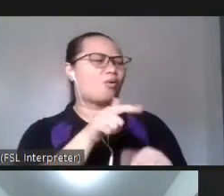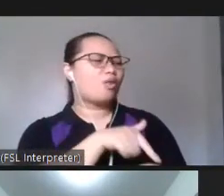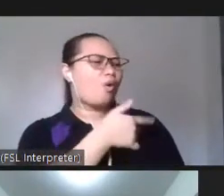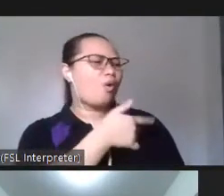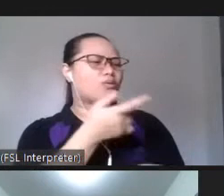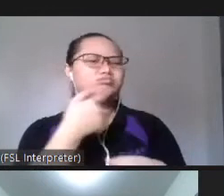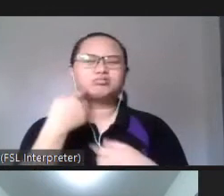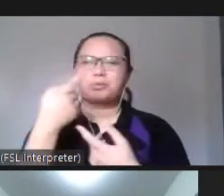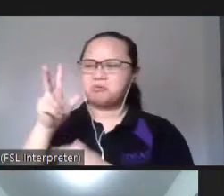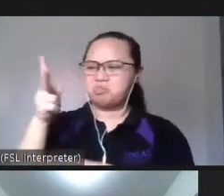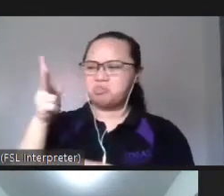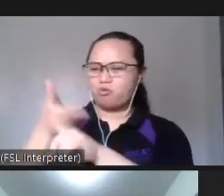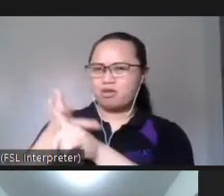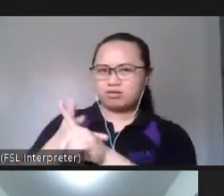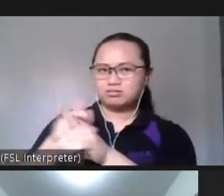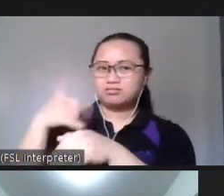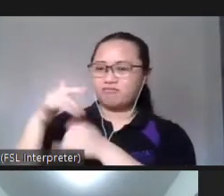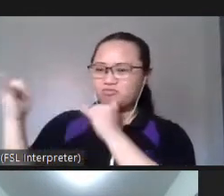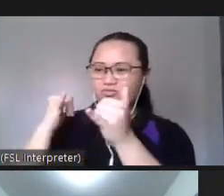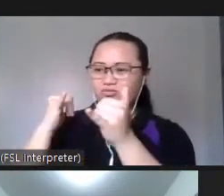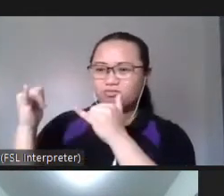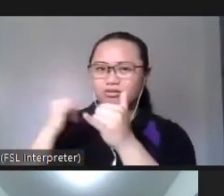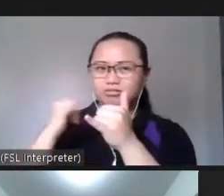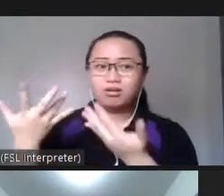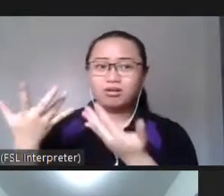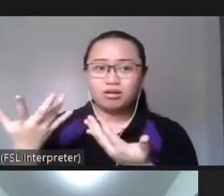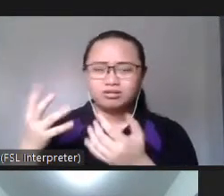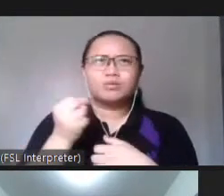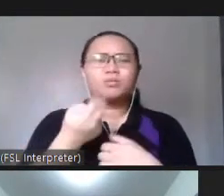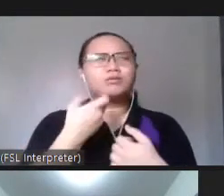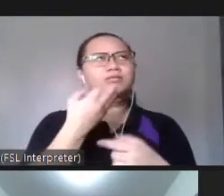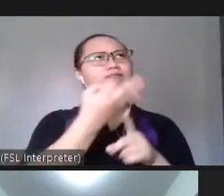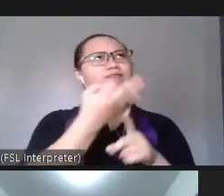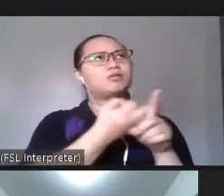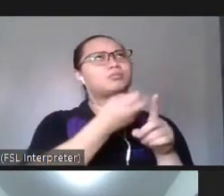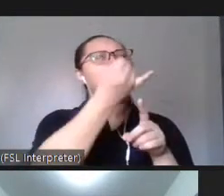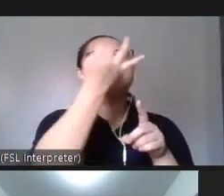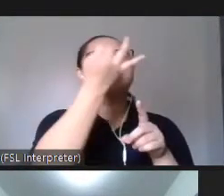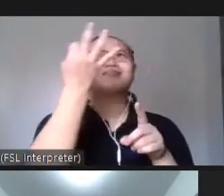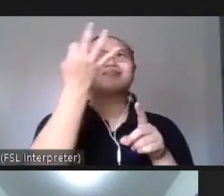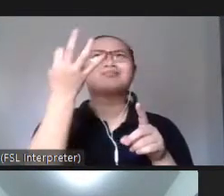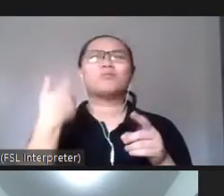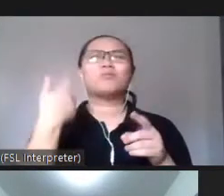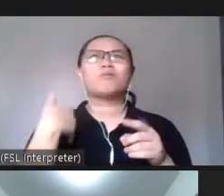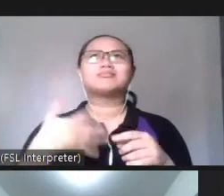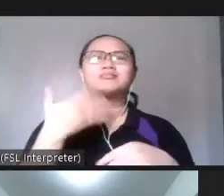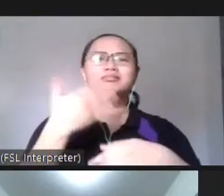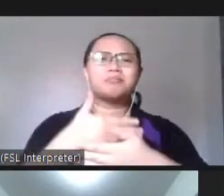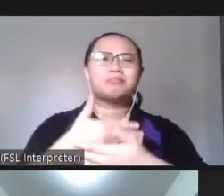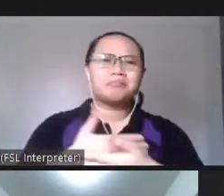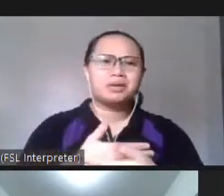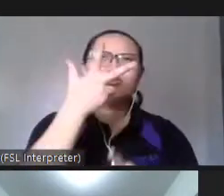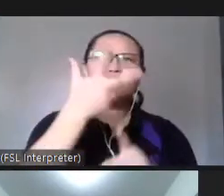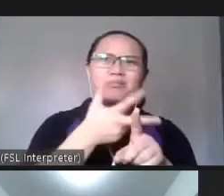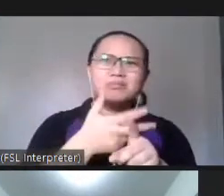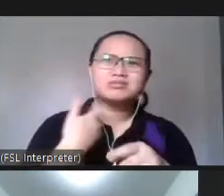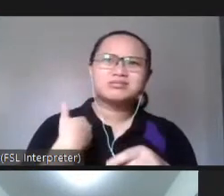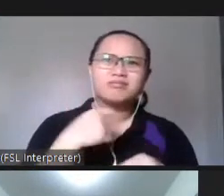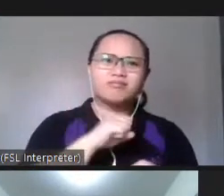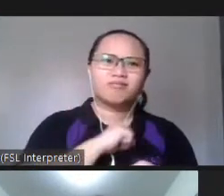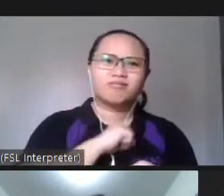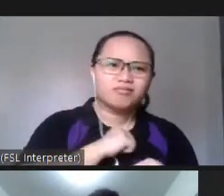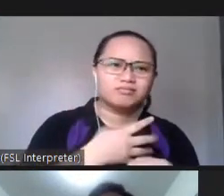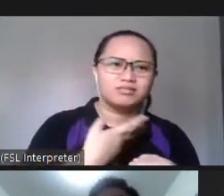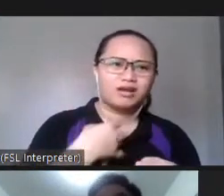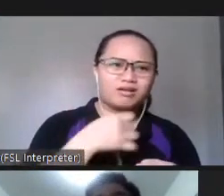Yolanda. That was February na. So parang sa akin, what? Baby, 3 months nang may ubo or may sipon. Baka hindi na okay